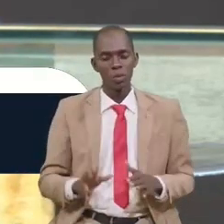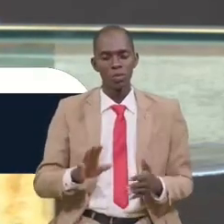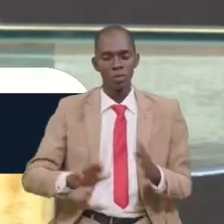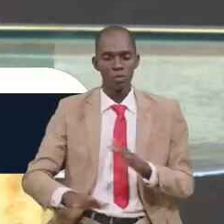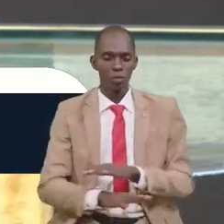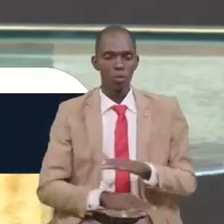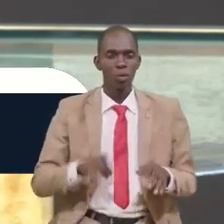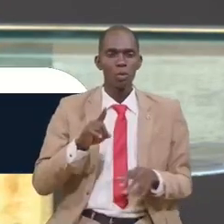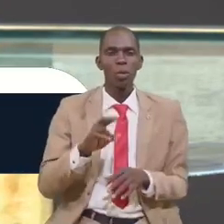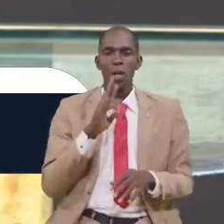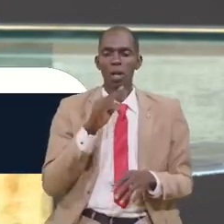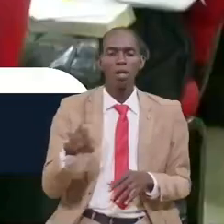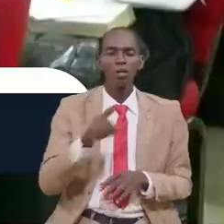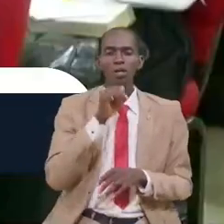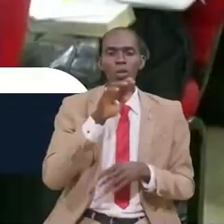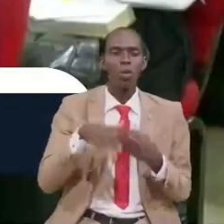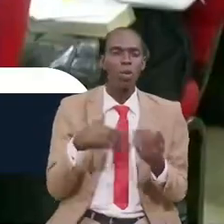marche-pied?